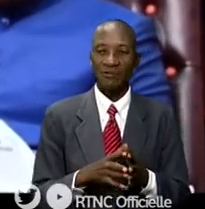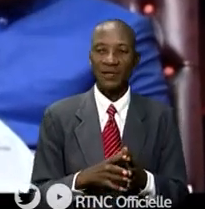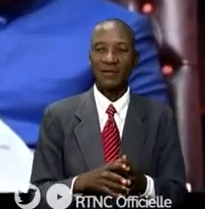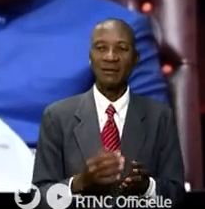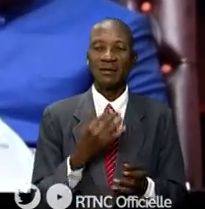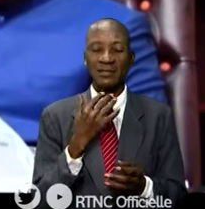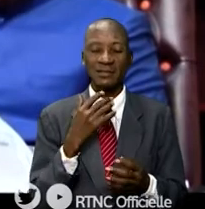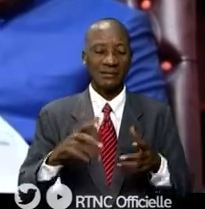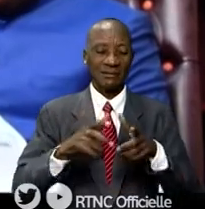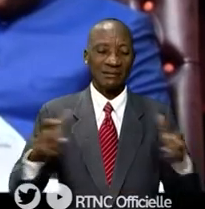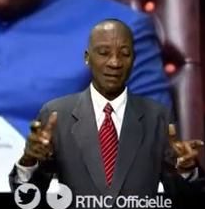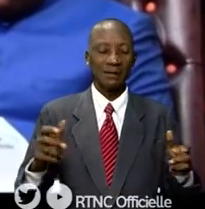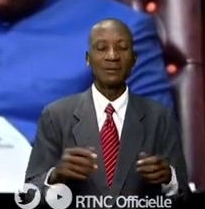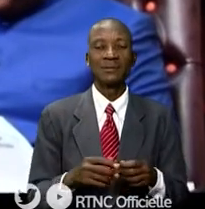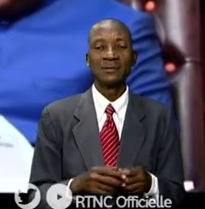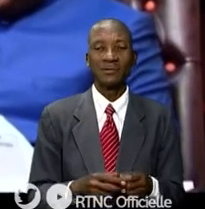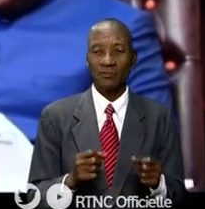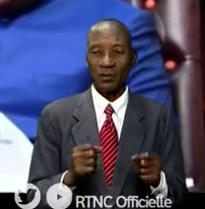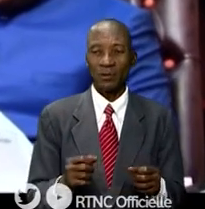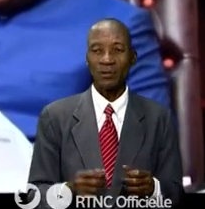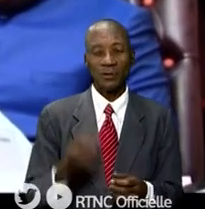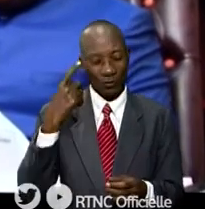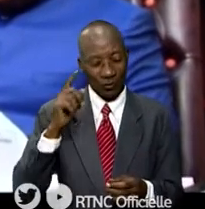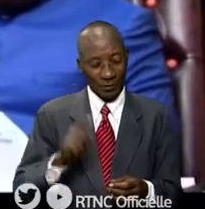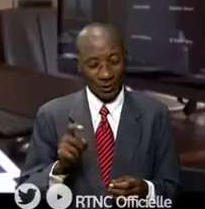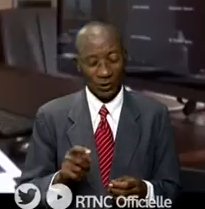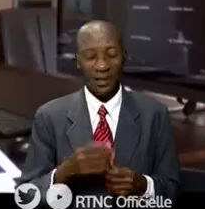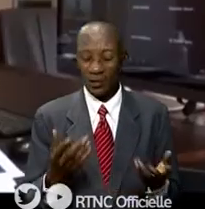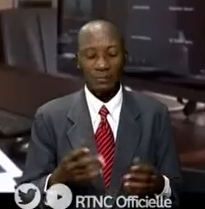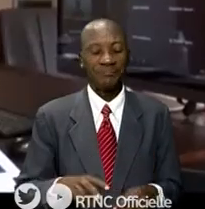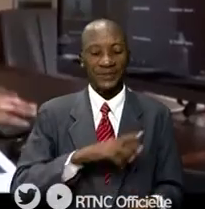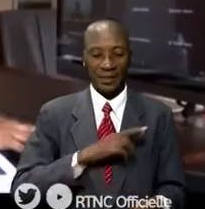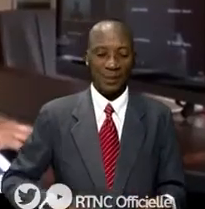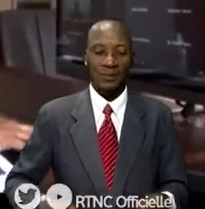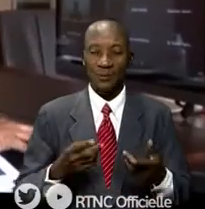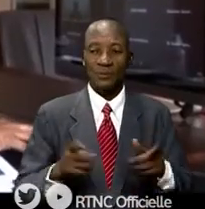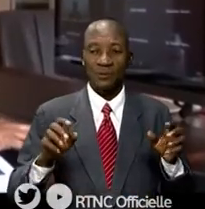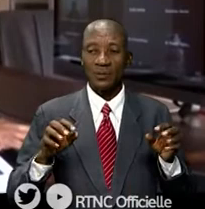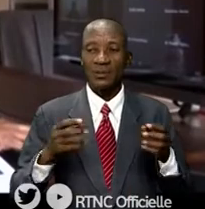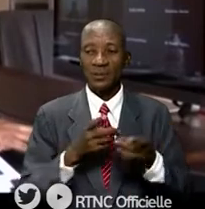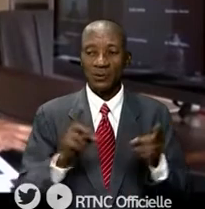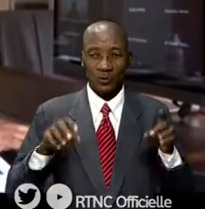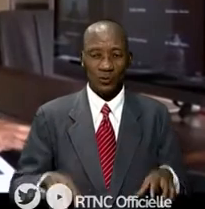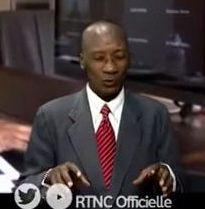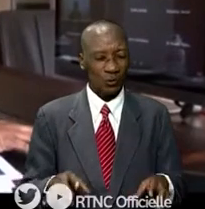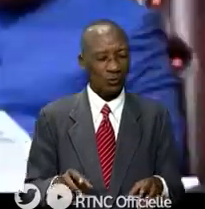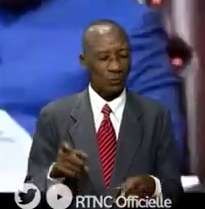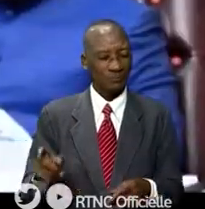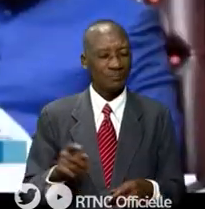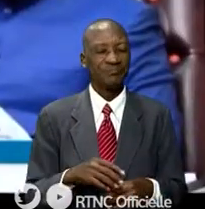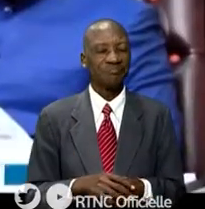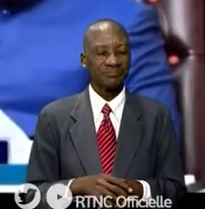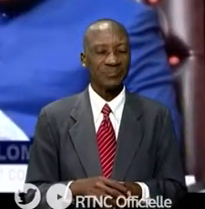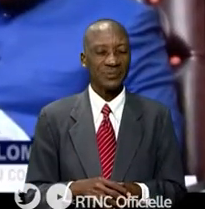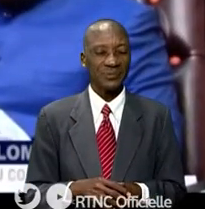la couverture de ses propres besoins, la République démocratique du Congo peut satisfaire d'une part